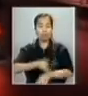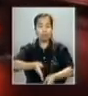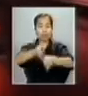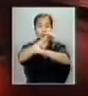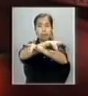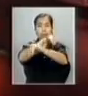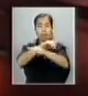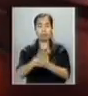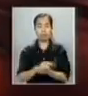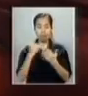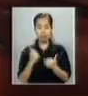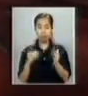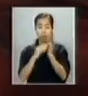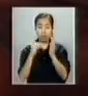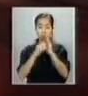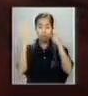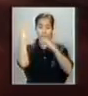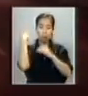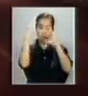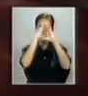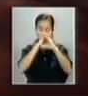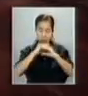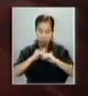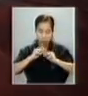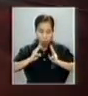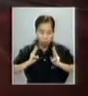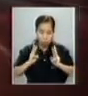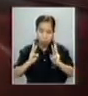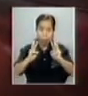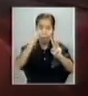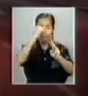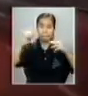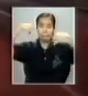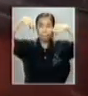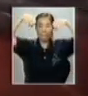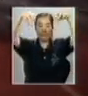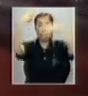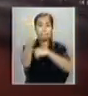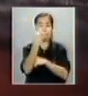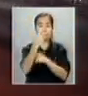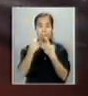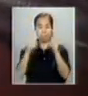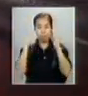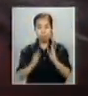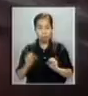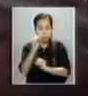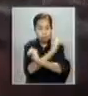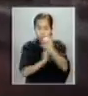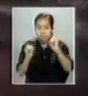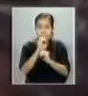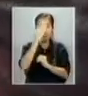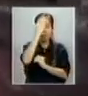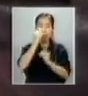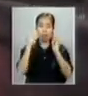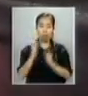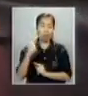กลายเป็นเมืองเงียบสงัดมีแต่แสงไฟริมถนนไฟอาคารบ้านเรือนแทบไม่มีผู้คนหลงเหลือตามท้องถนนอย่างที่ไม่เคยปร